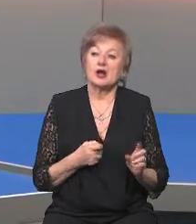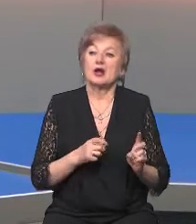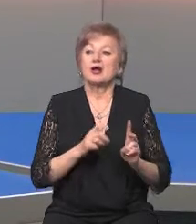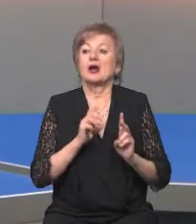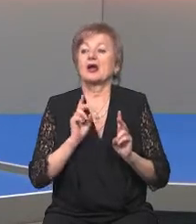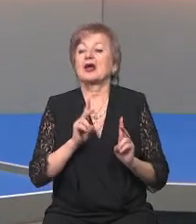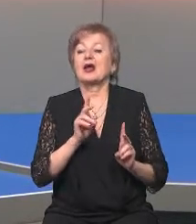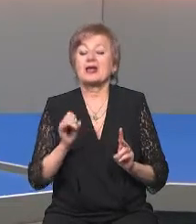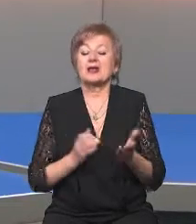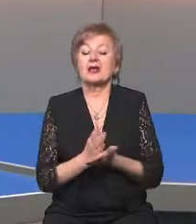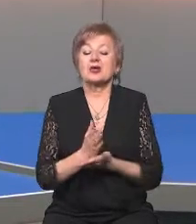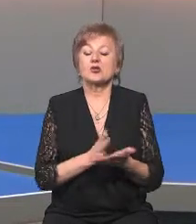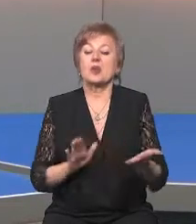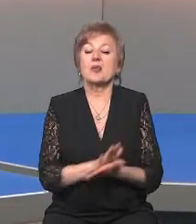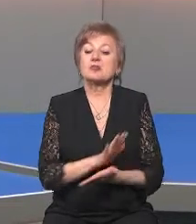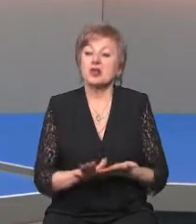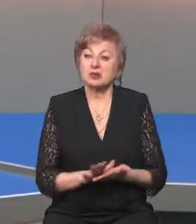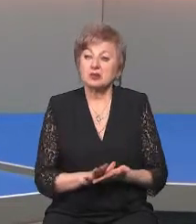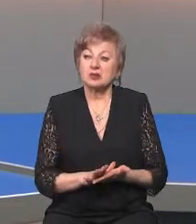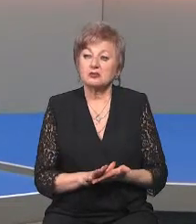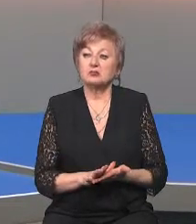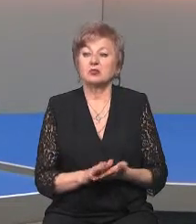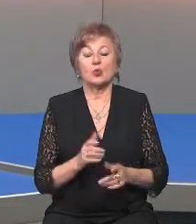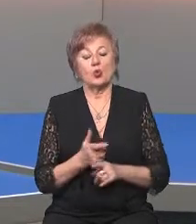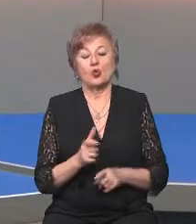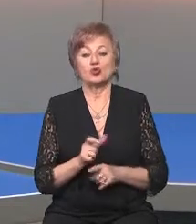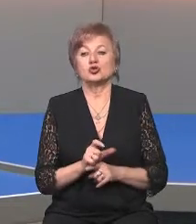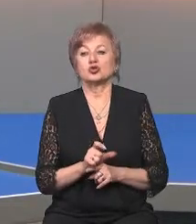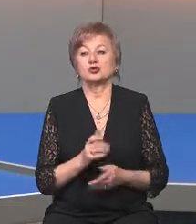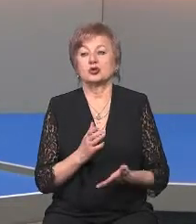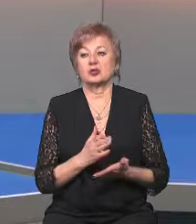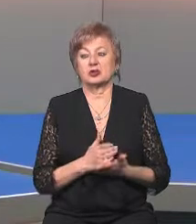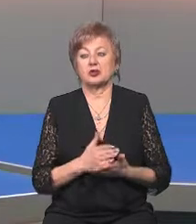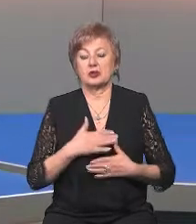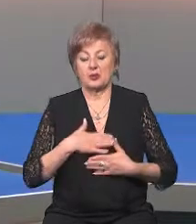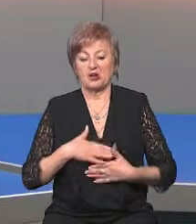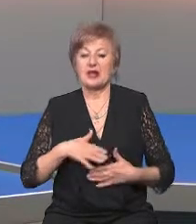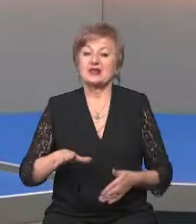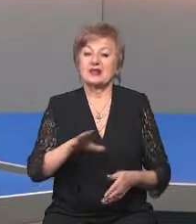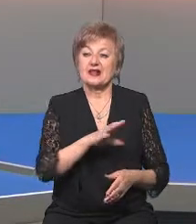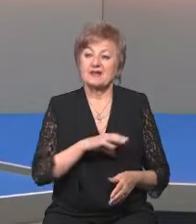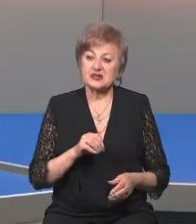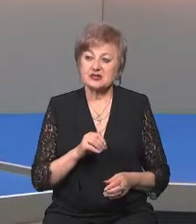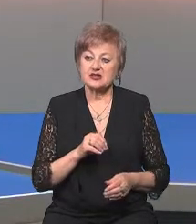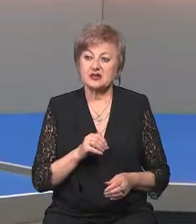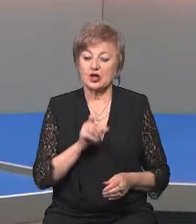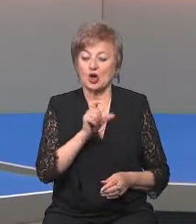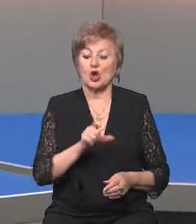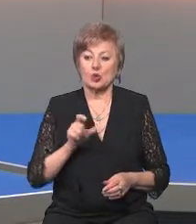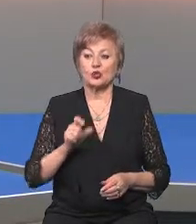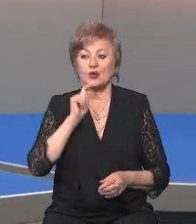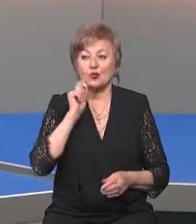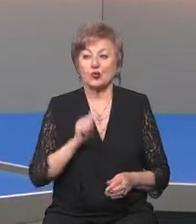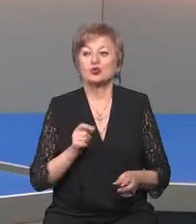спектр послуг є безкоштовний. Також вони дуже є приязні для всіх мешканців України,